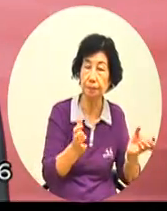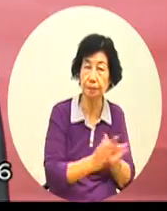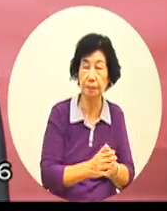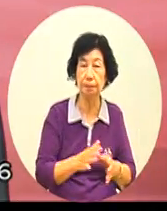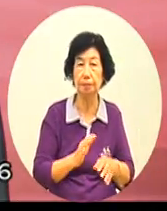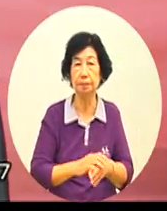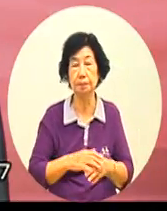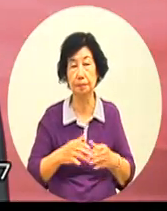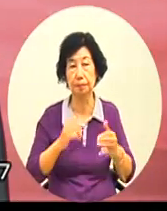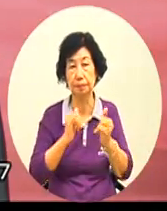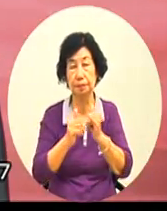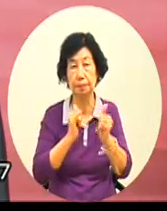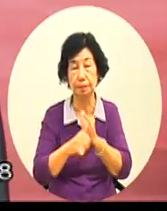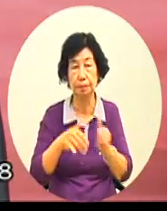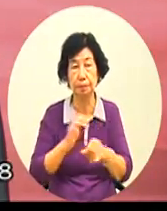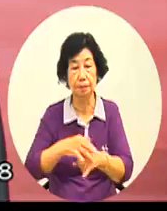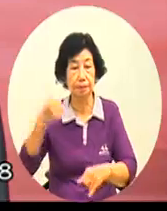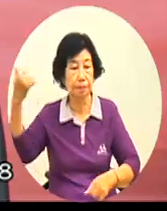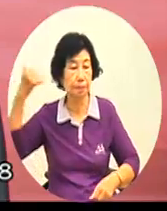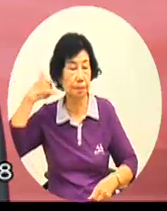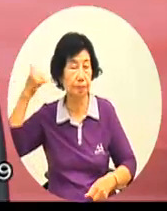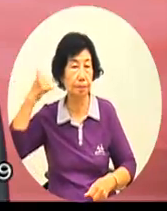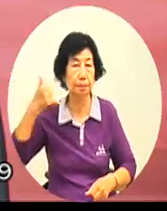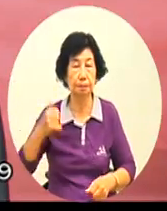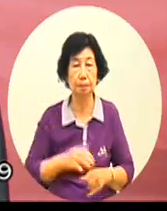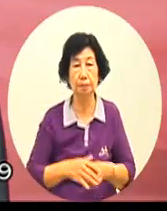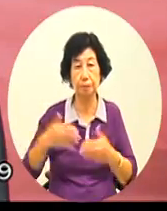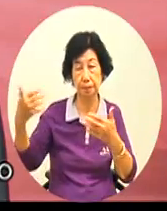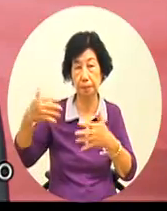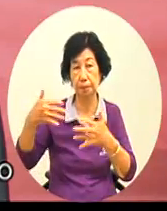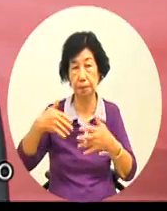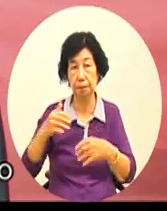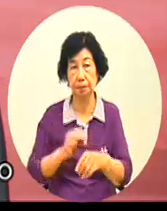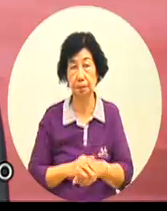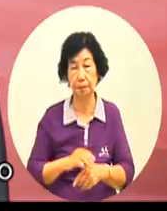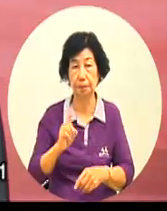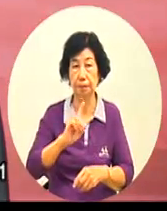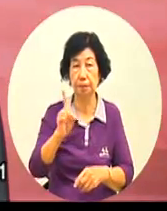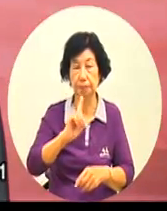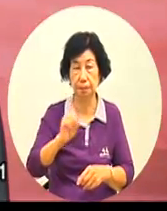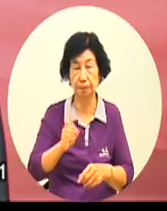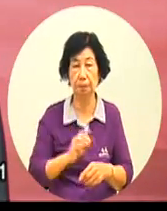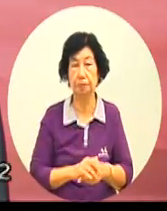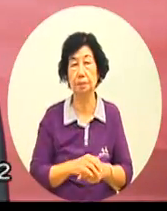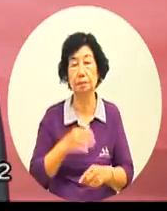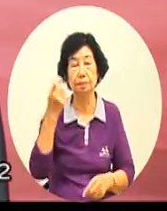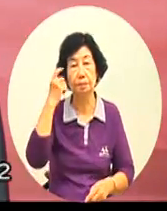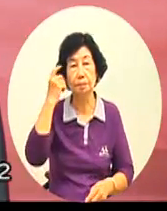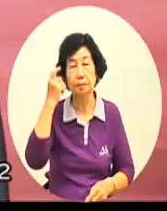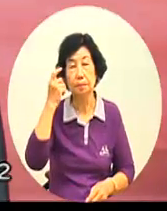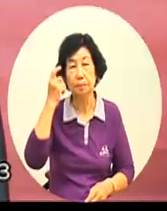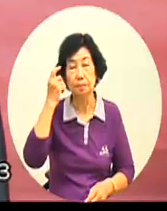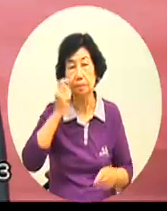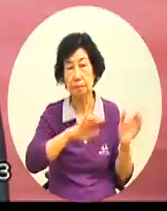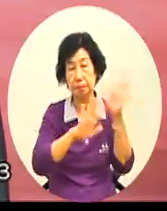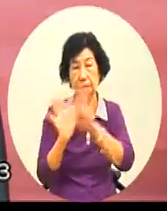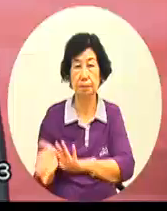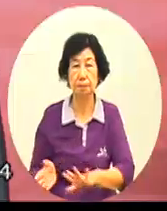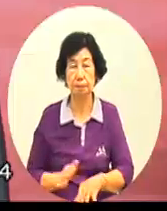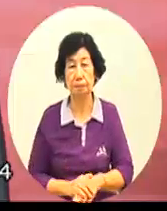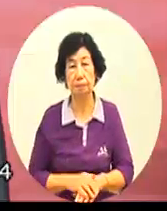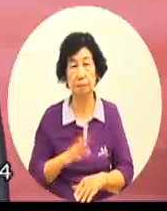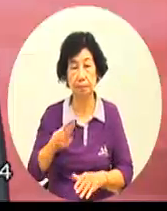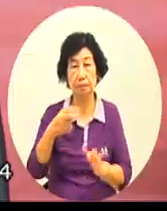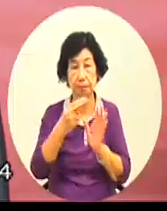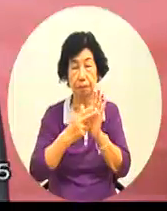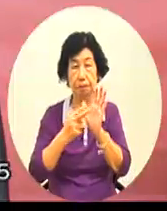吼，打电话来问咨询说，恁的社政部门到底是啥物，做社政部门啦？我要甲大家简单讲，因为即